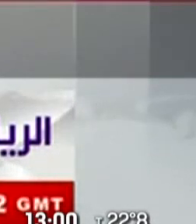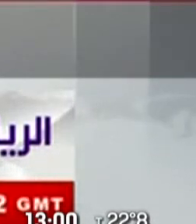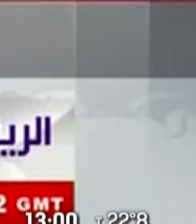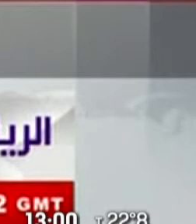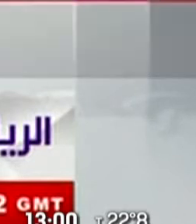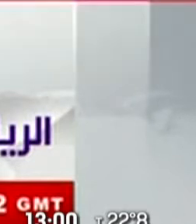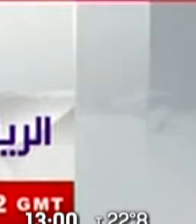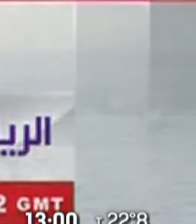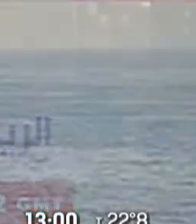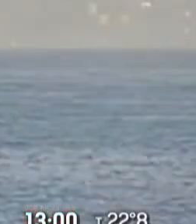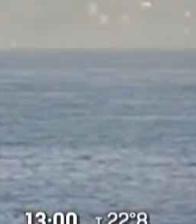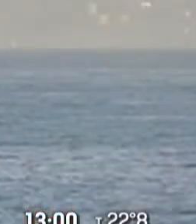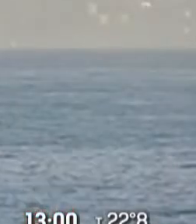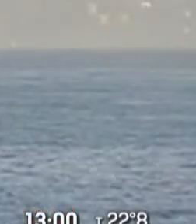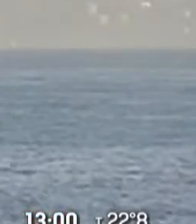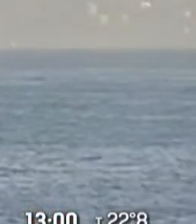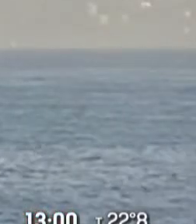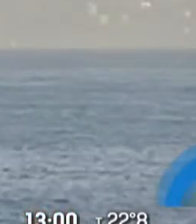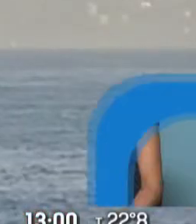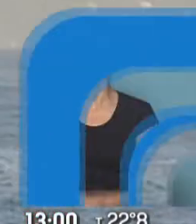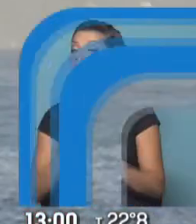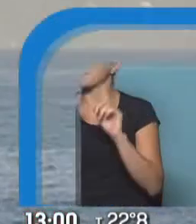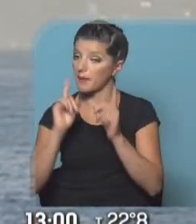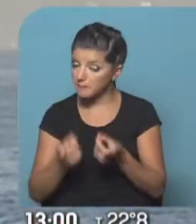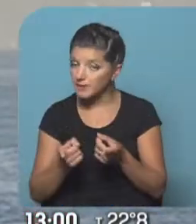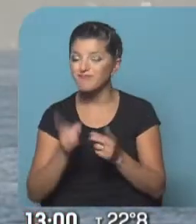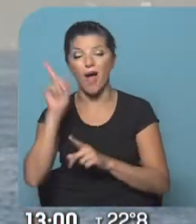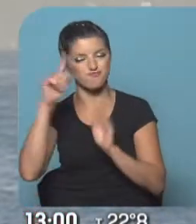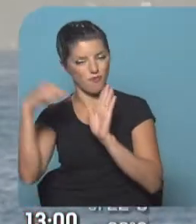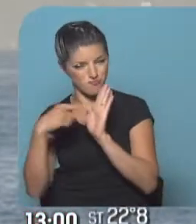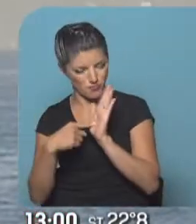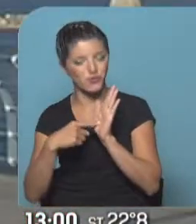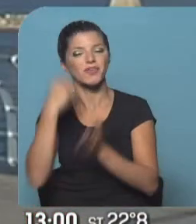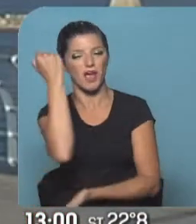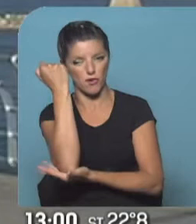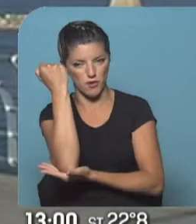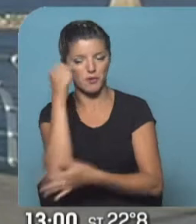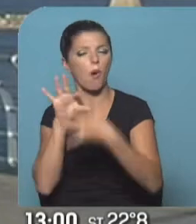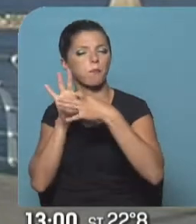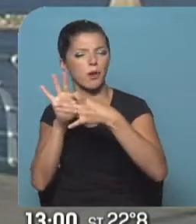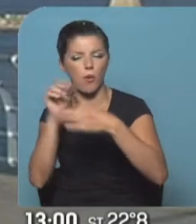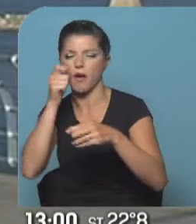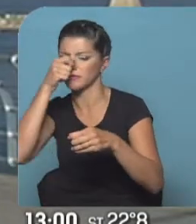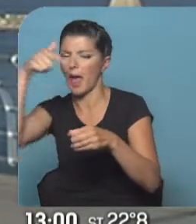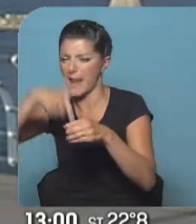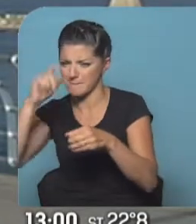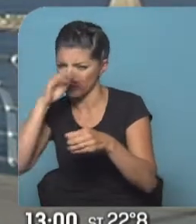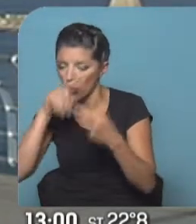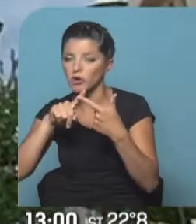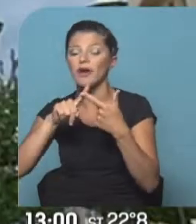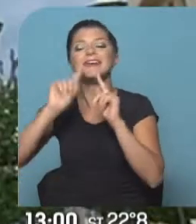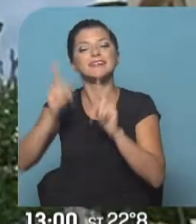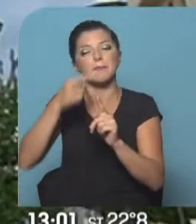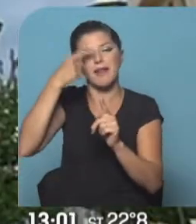كافة تفاصيل الأمور. Pero también razones económicas asociadas al petróleo y políticas vinculadas a los